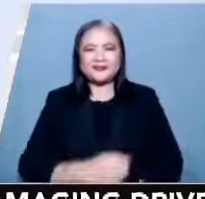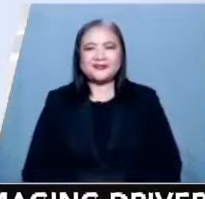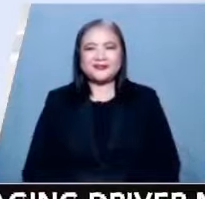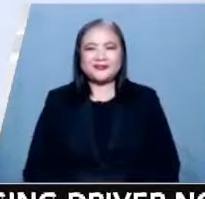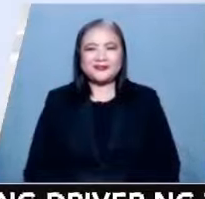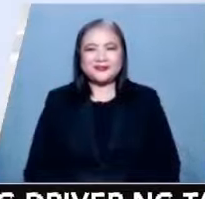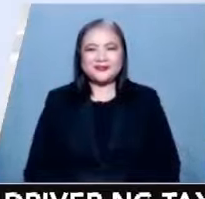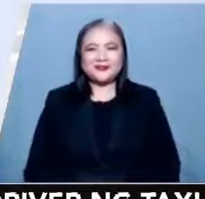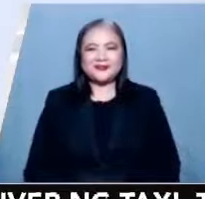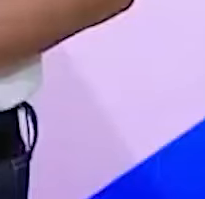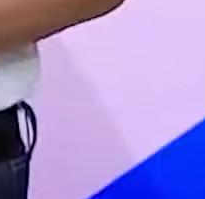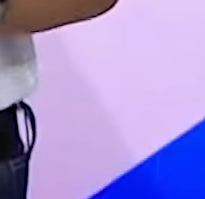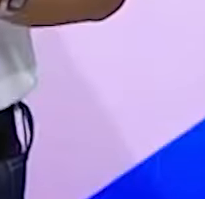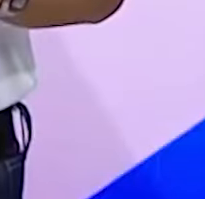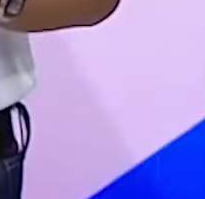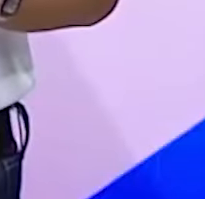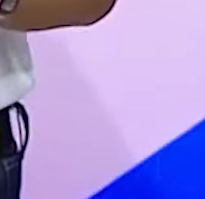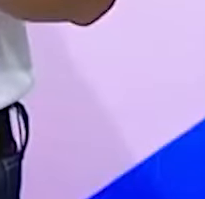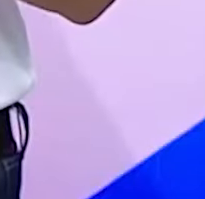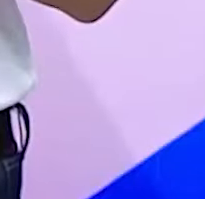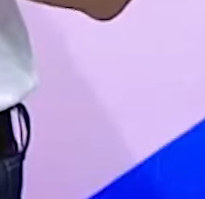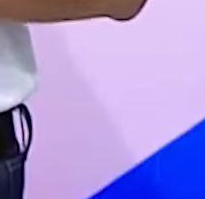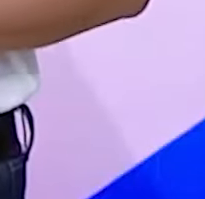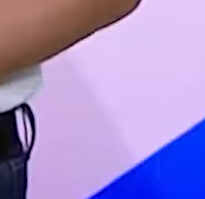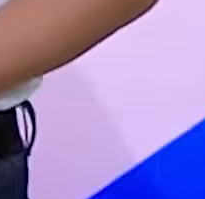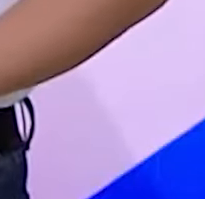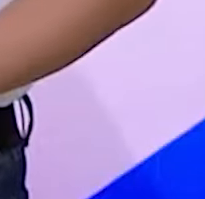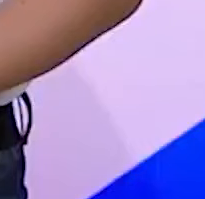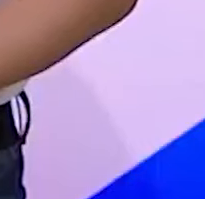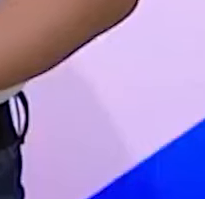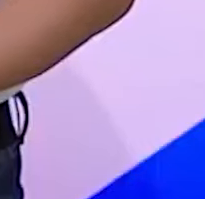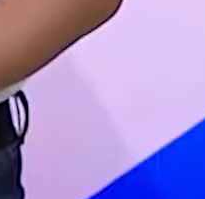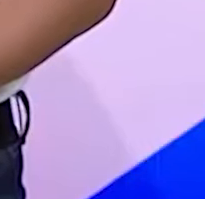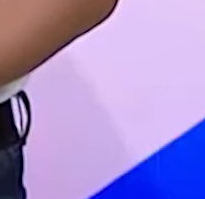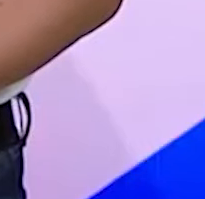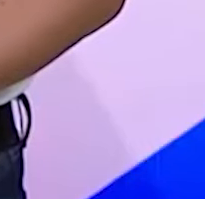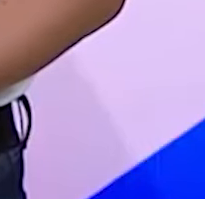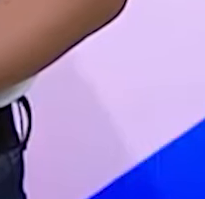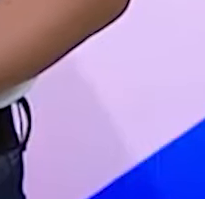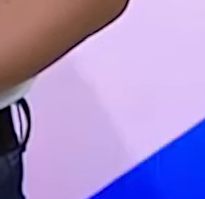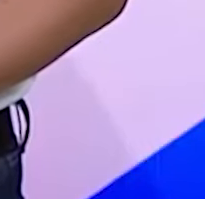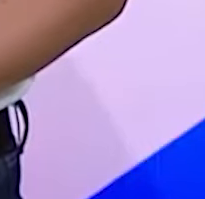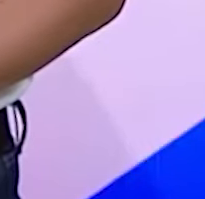mga kapuso. Kapuso! Huwag magpapahuli sa latest news and